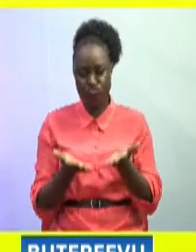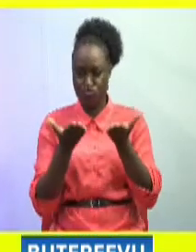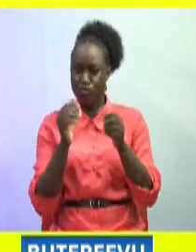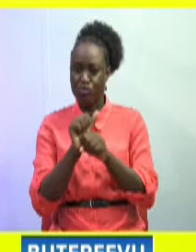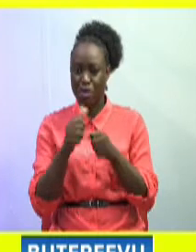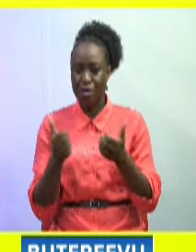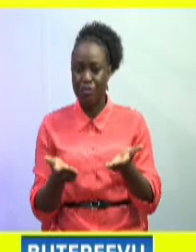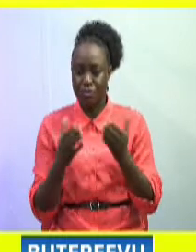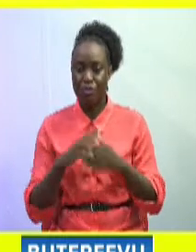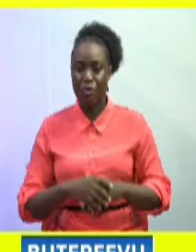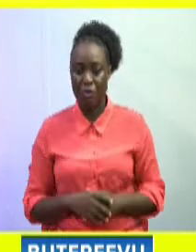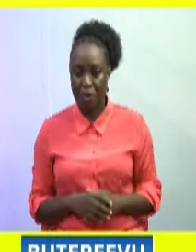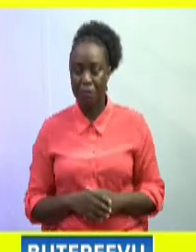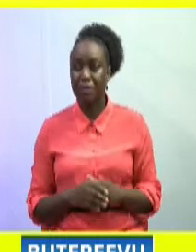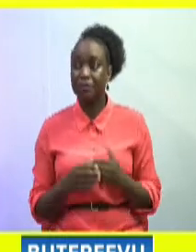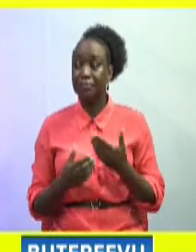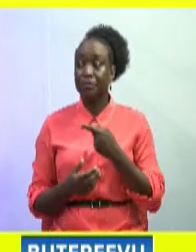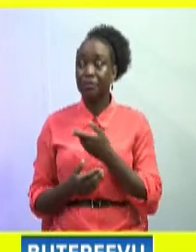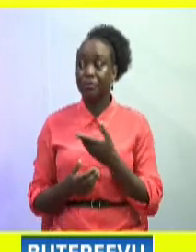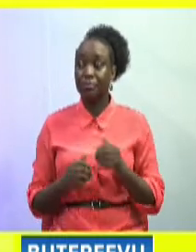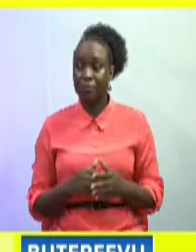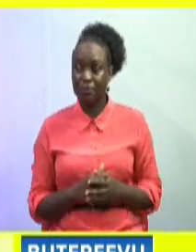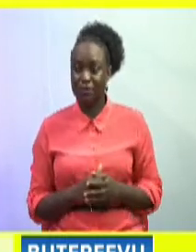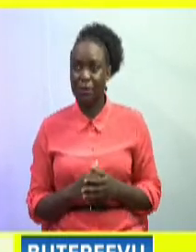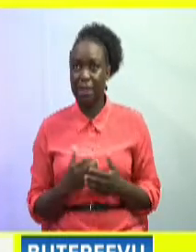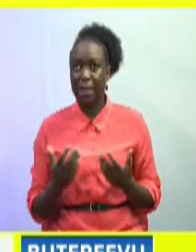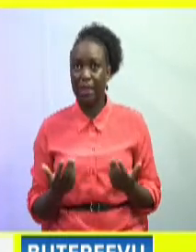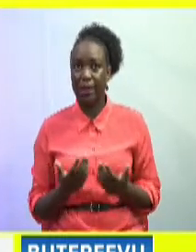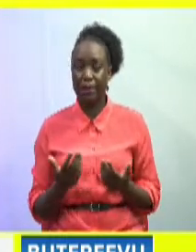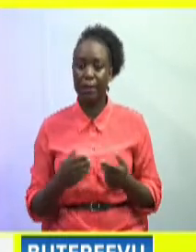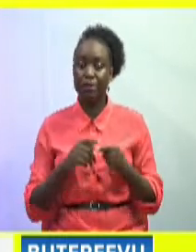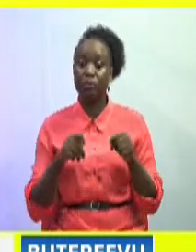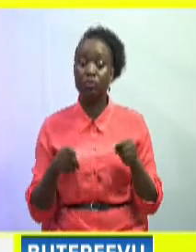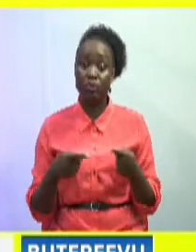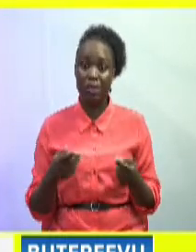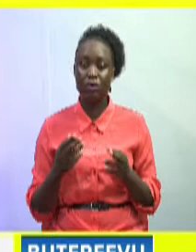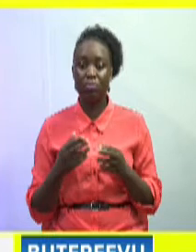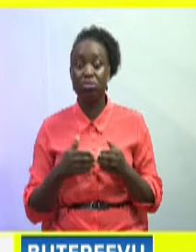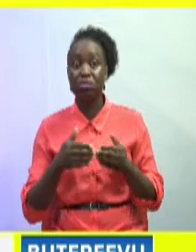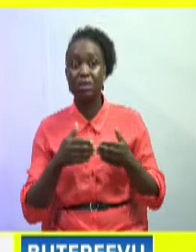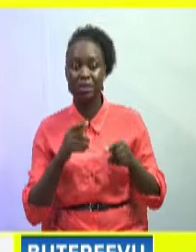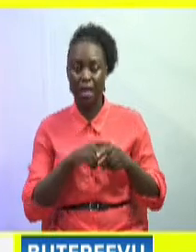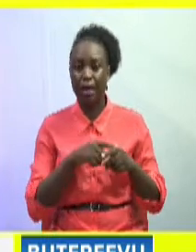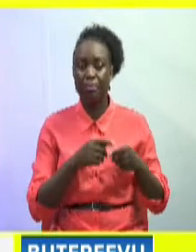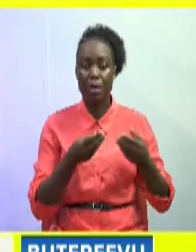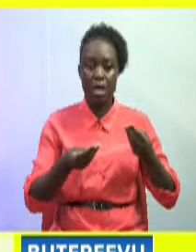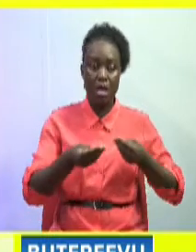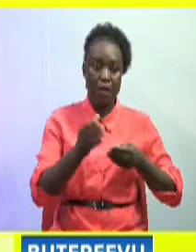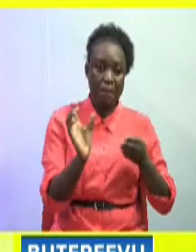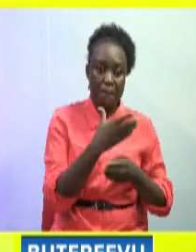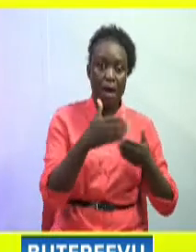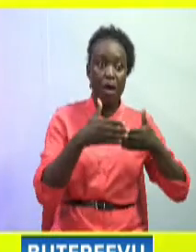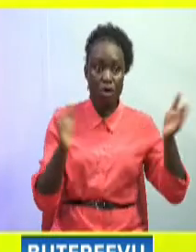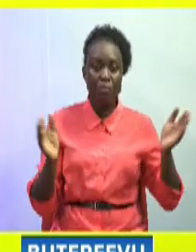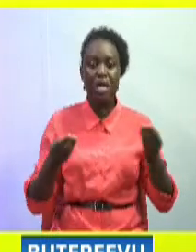wasn't just the education, but you know that is when we had full opening of the economy, opening of bars,